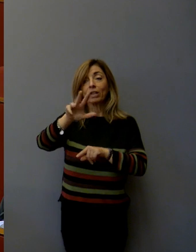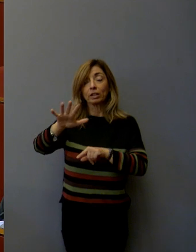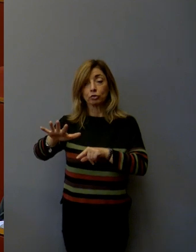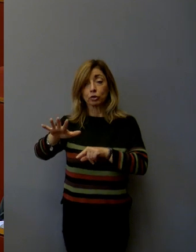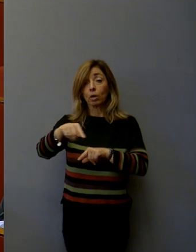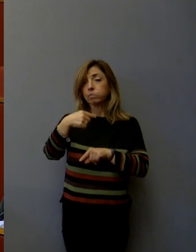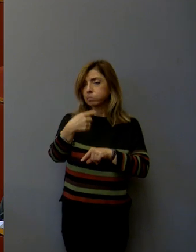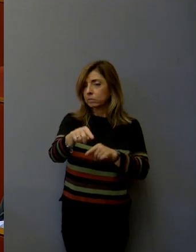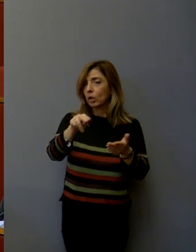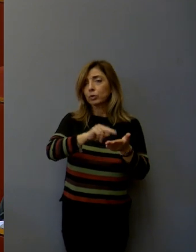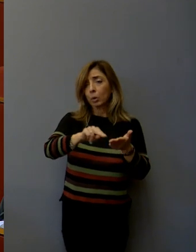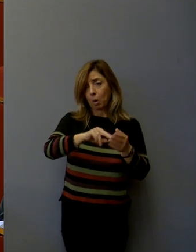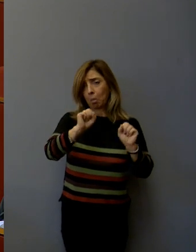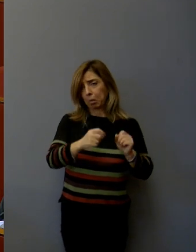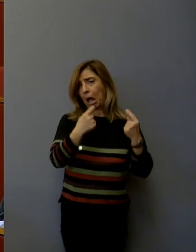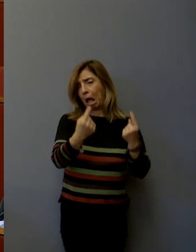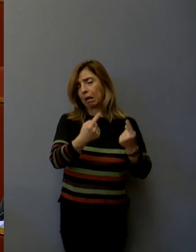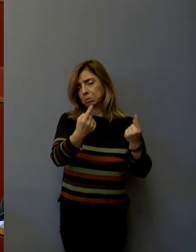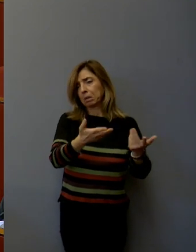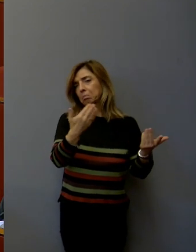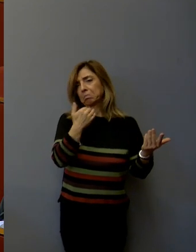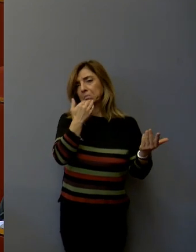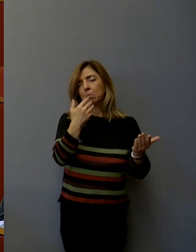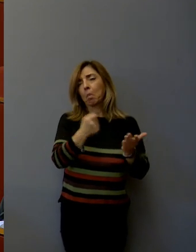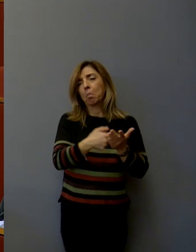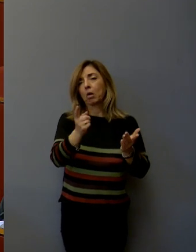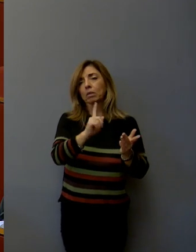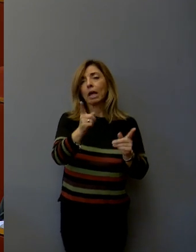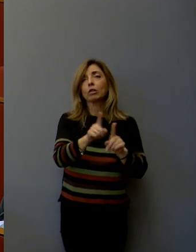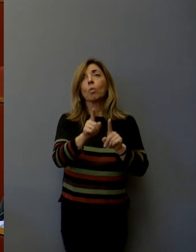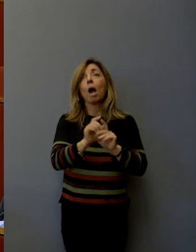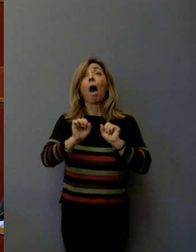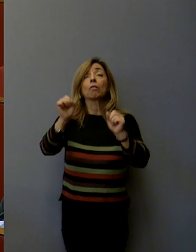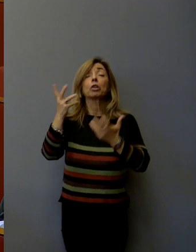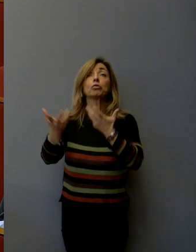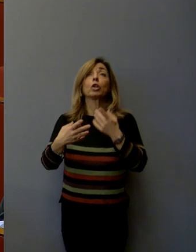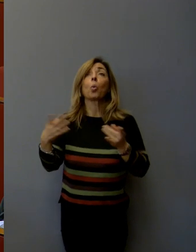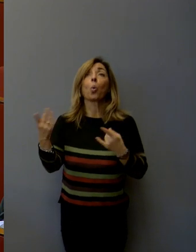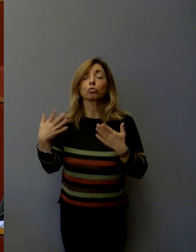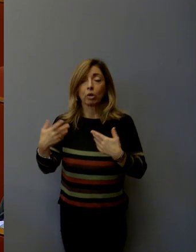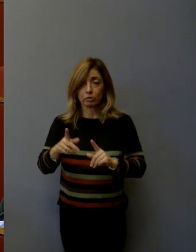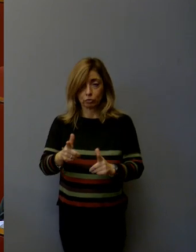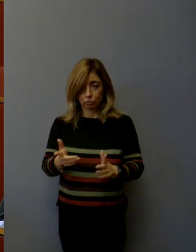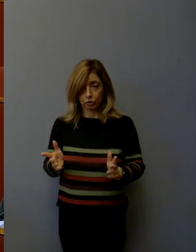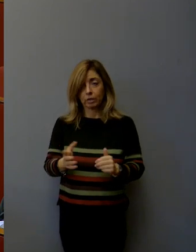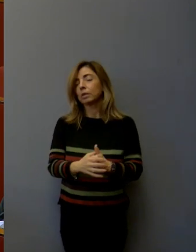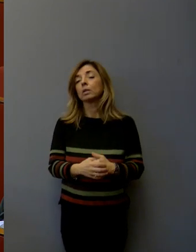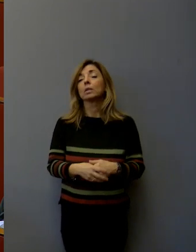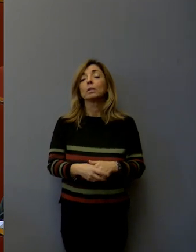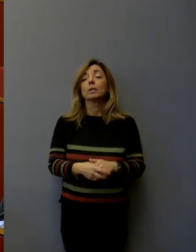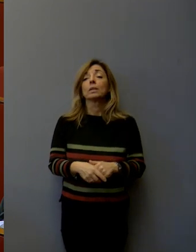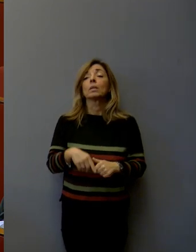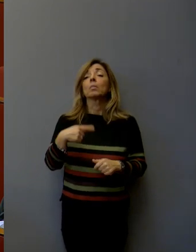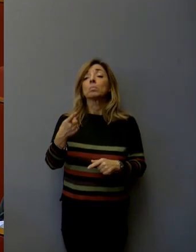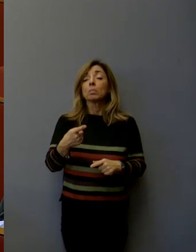fondo si tratta solo di misura antincendio non ha un intervento urgente poi l'urgenza degli interventi